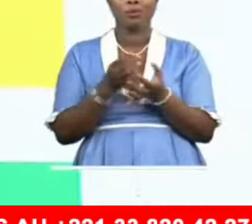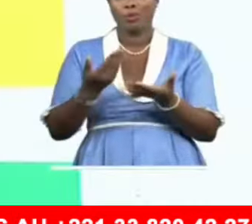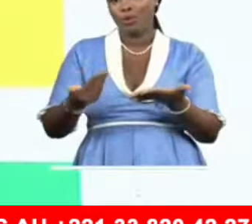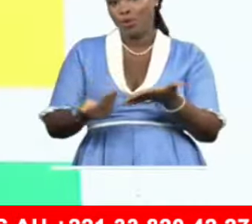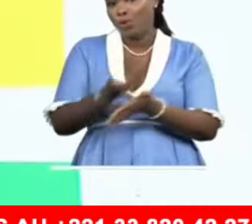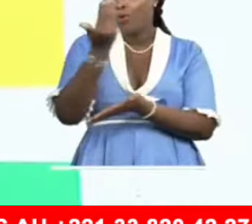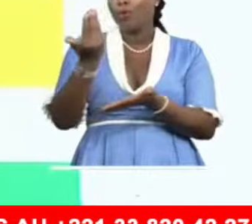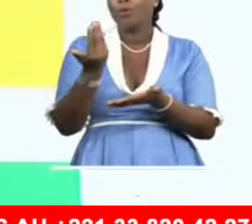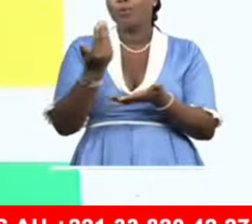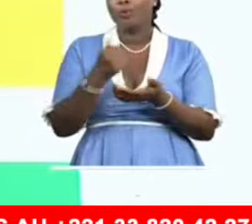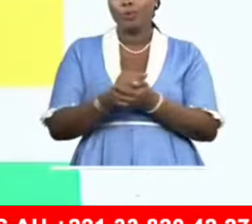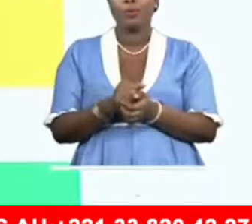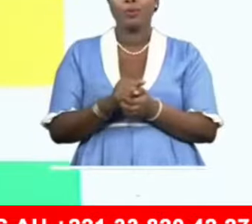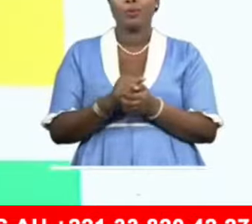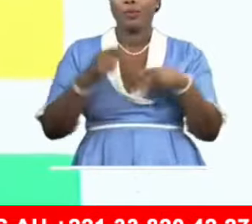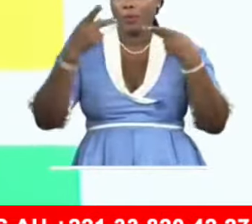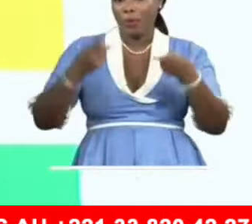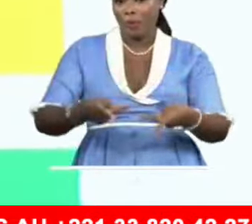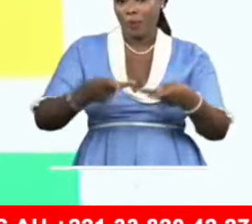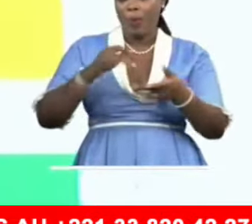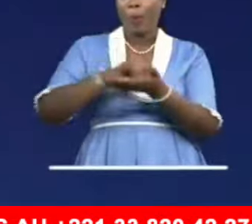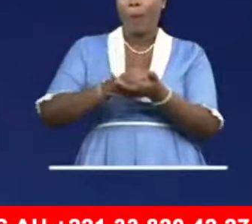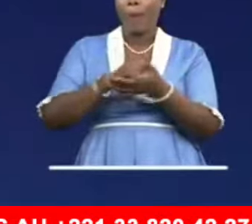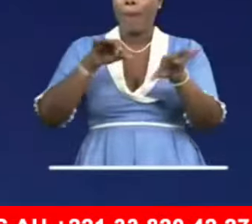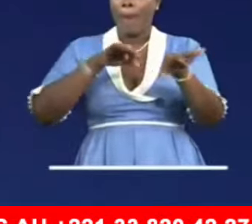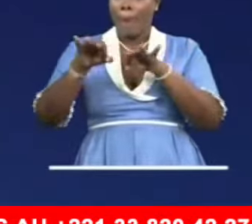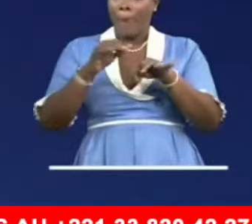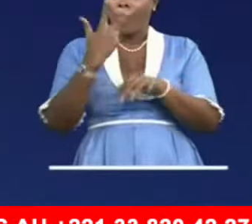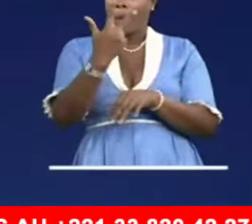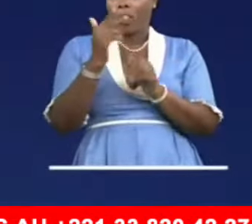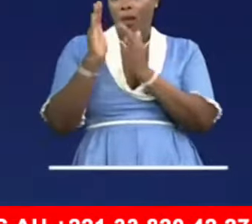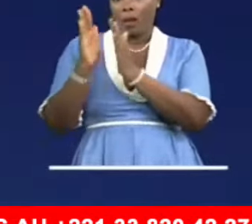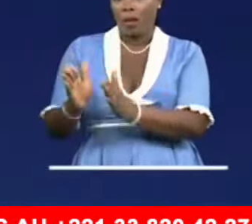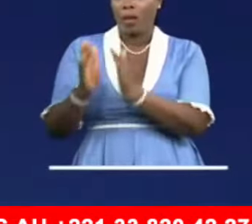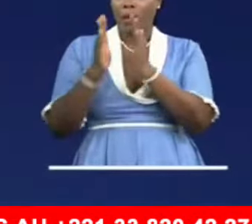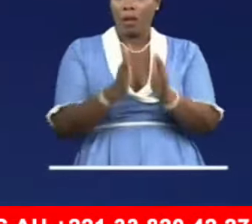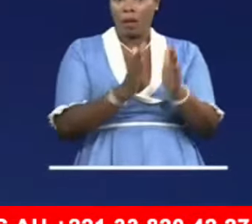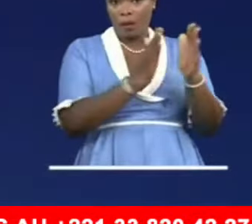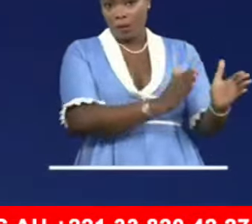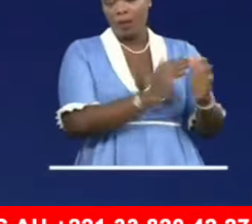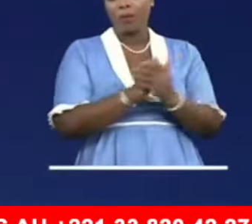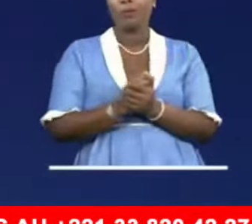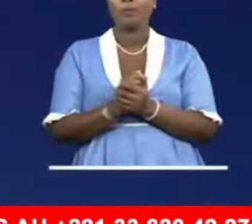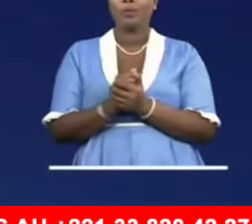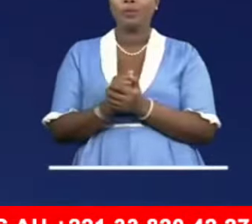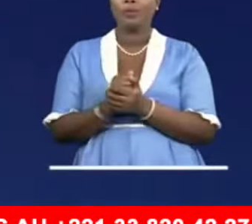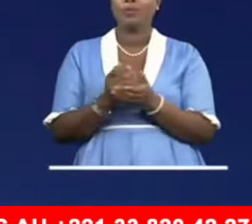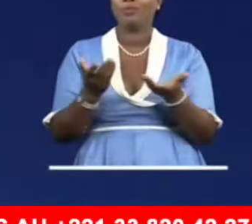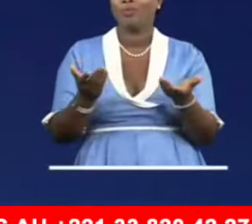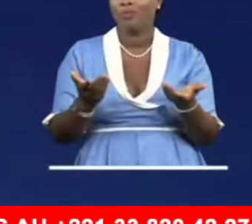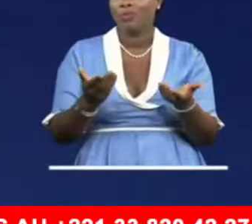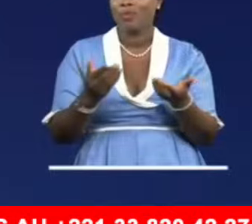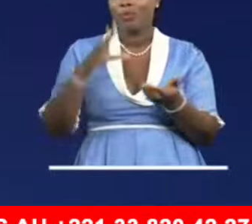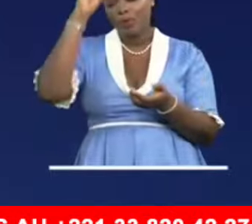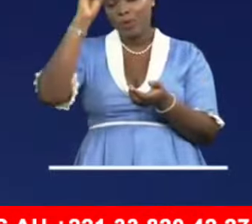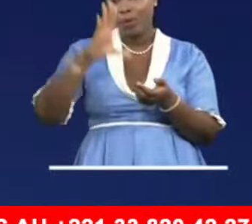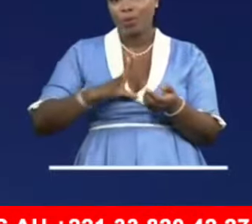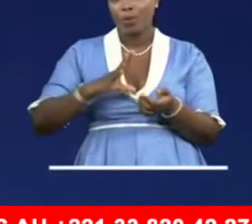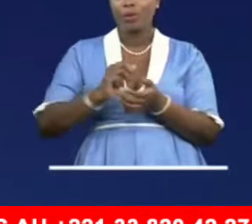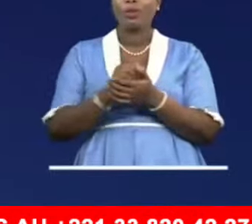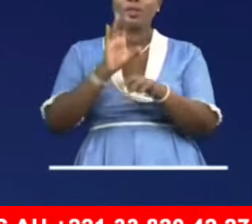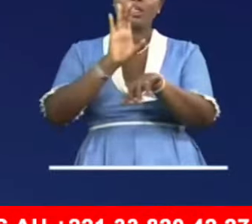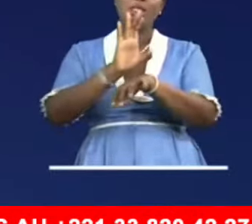référentiel la présentation se fera en trois étapes le diagnostic qui sera introduit par Monsieur chef mou